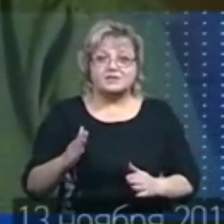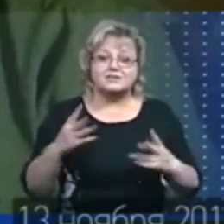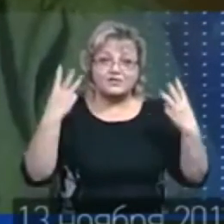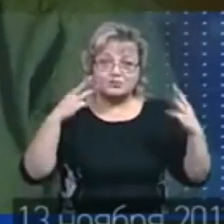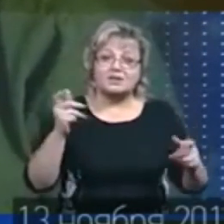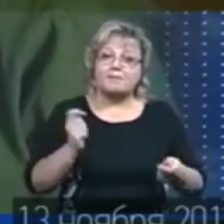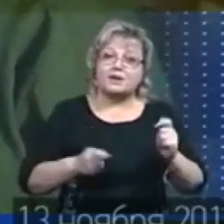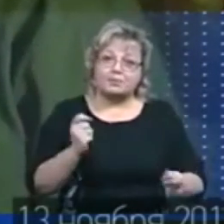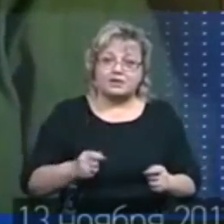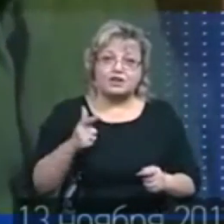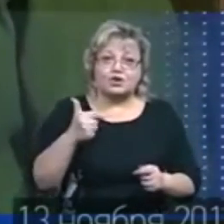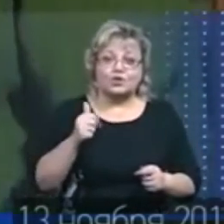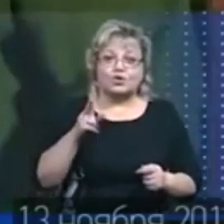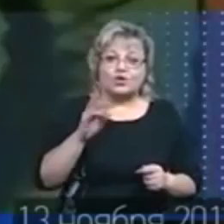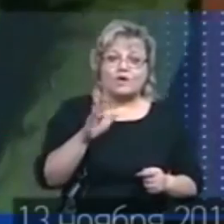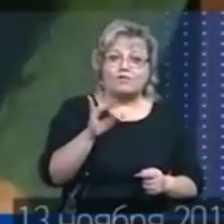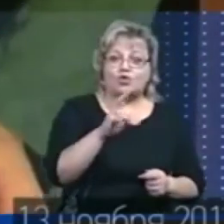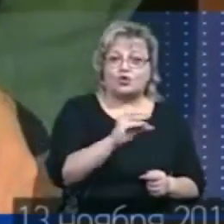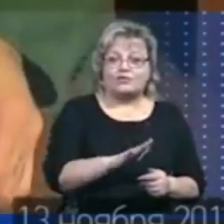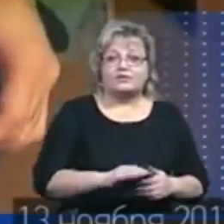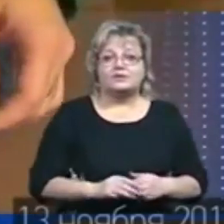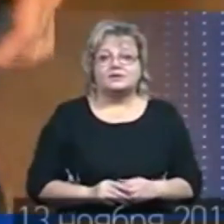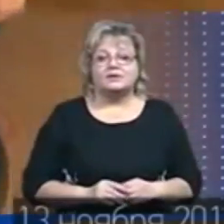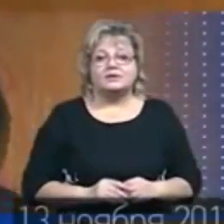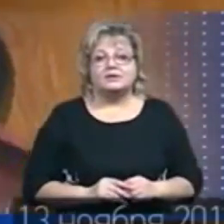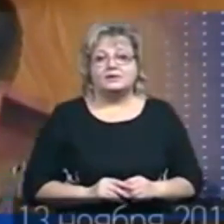музыкальных барабанов, глюкофонов.